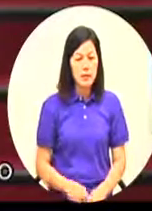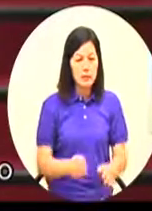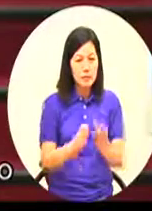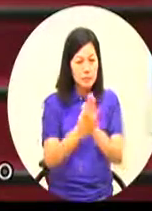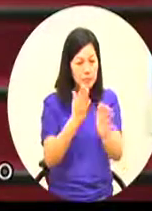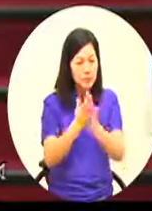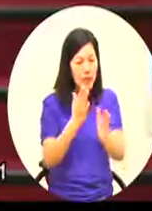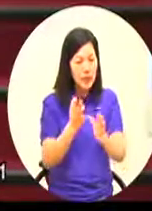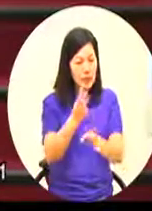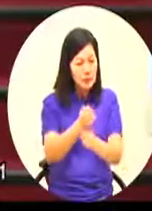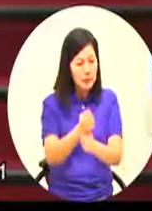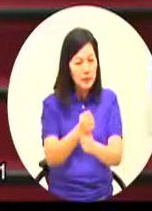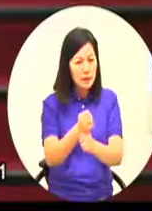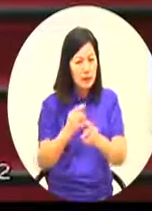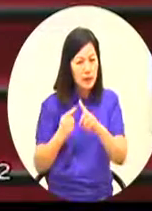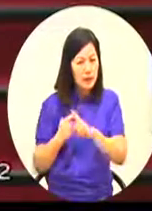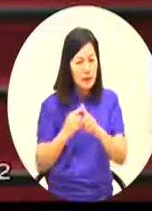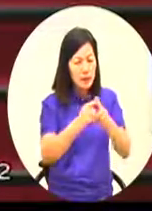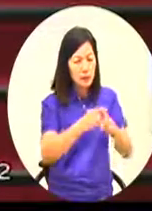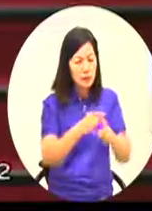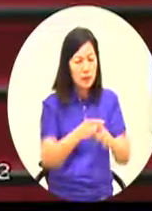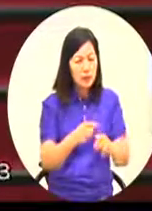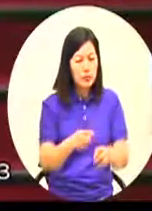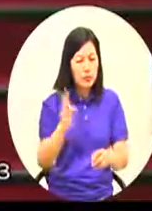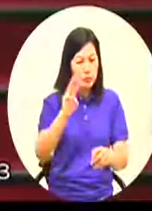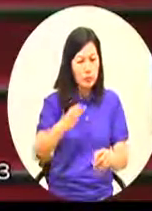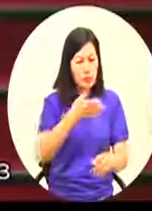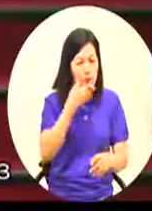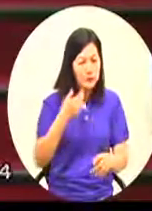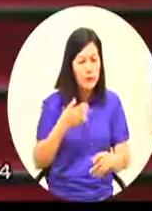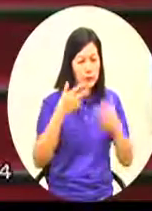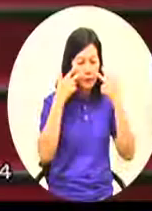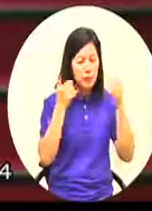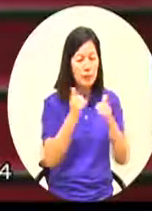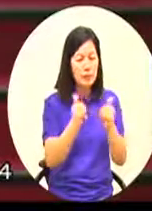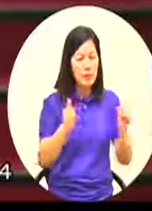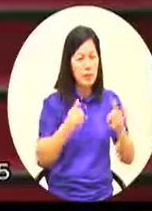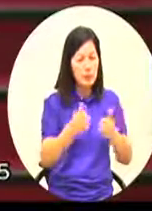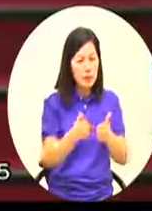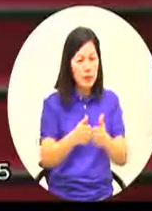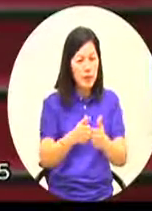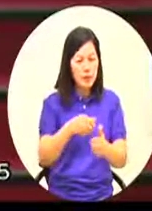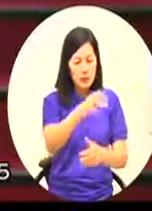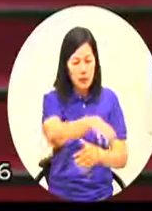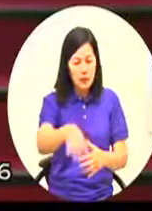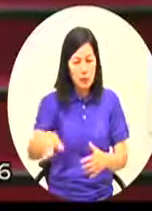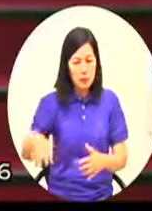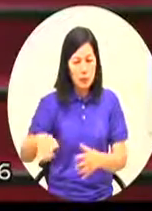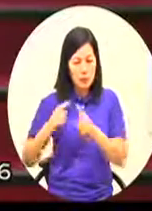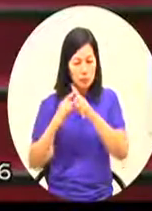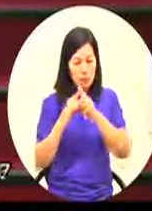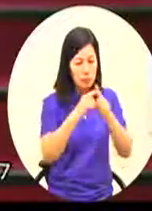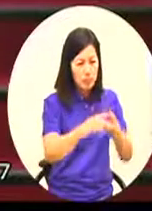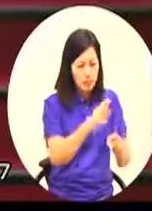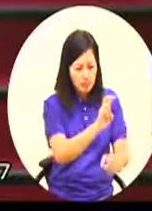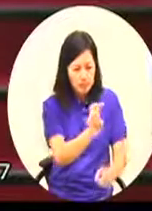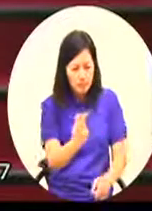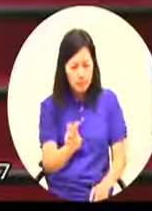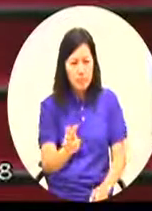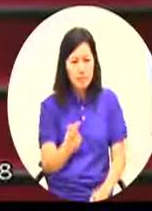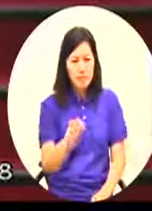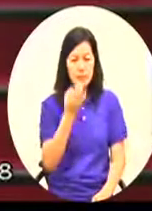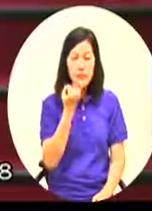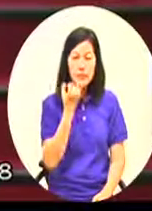我们的研考、农业、水利、公务跟原民会这几个相关单位到现场来看一下好不